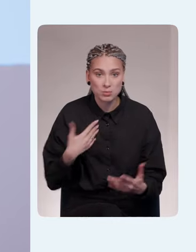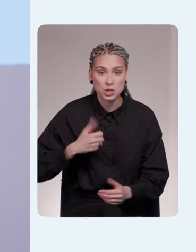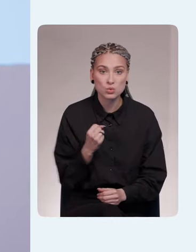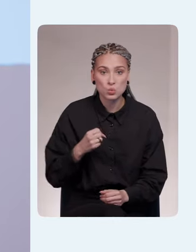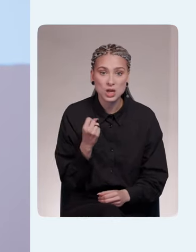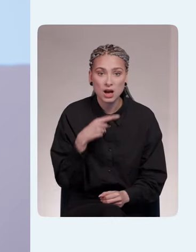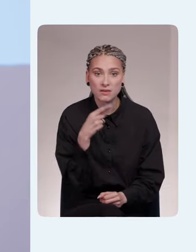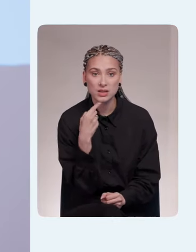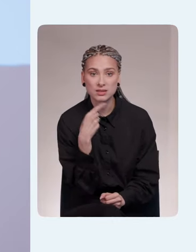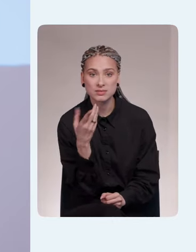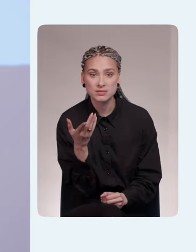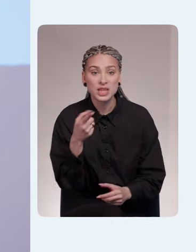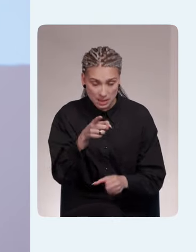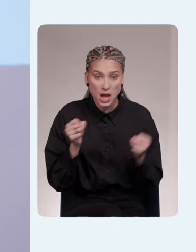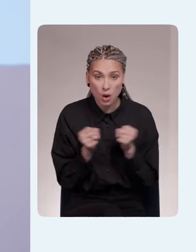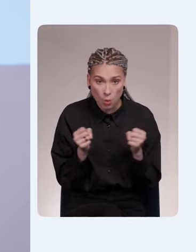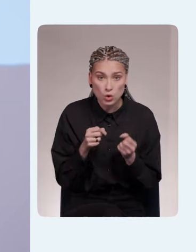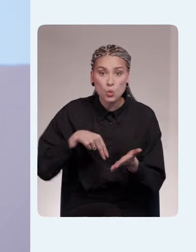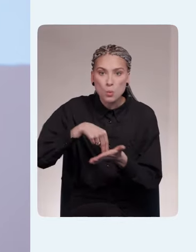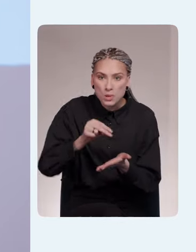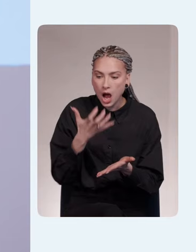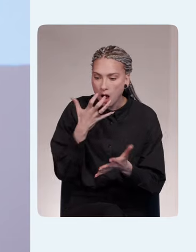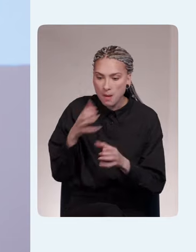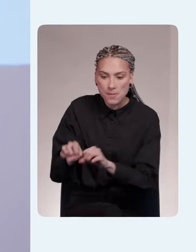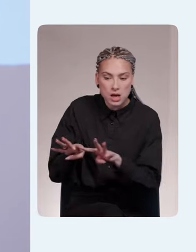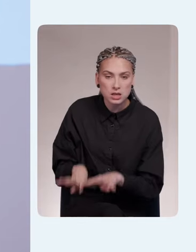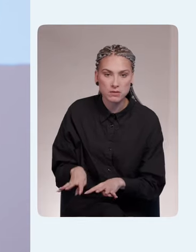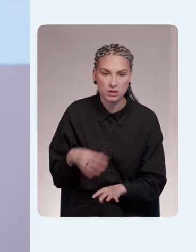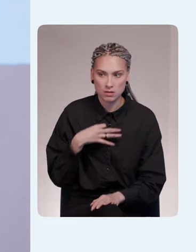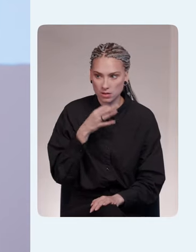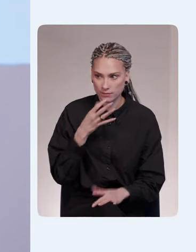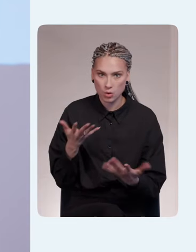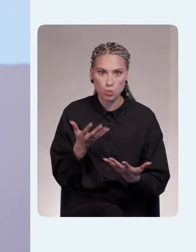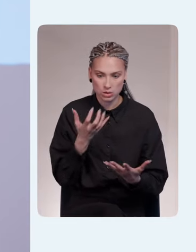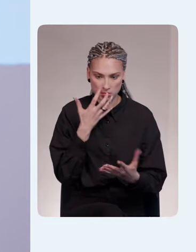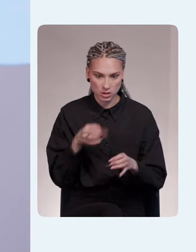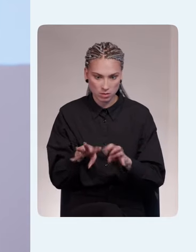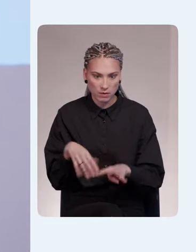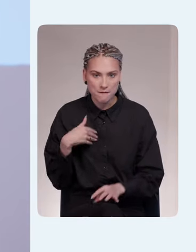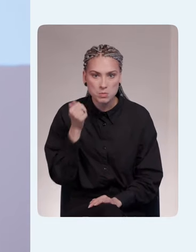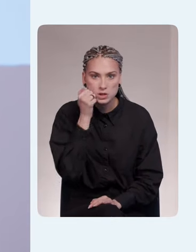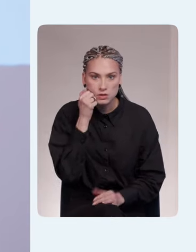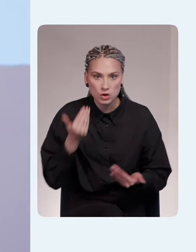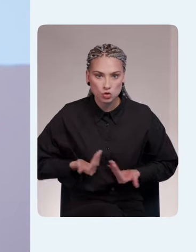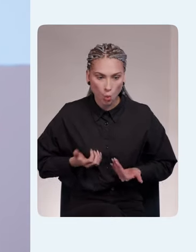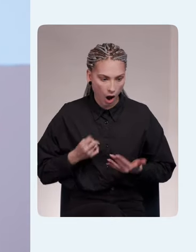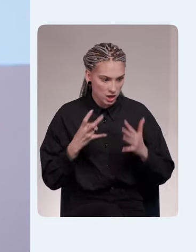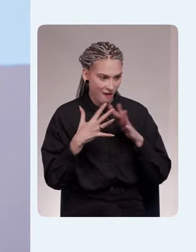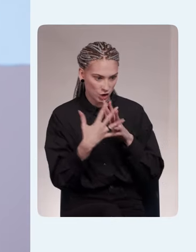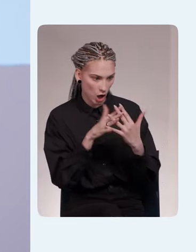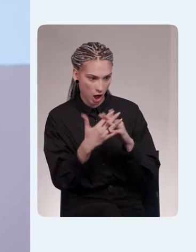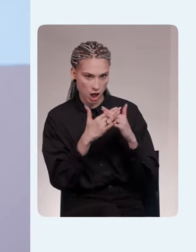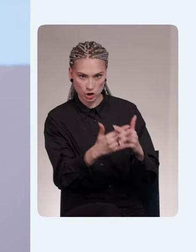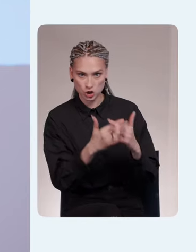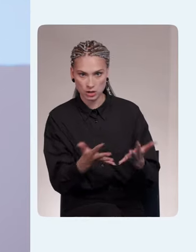говорят: вот что, Санек, раз тебе холодно, купи обогреватель. Я такой: какой обогреватель? Я в Москве живу или в шалаше? Вы что, охренели, что